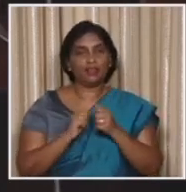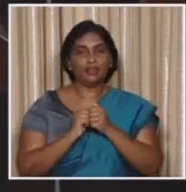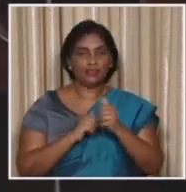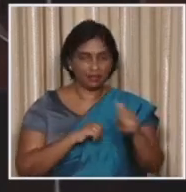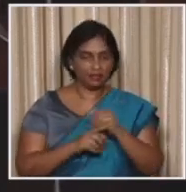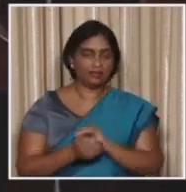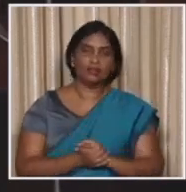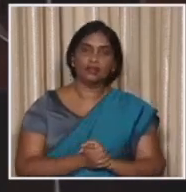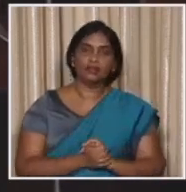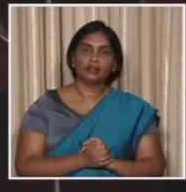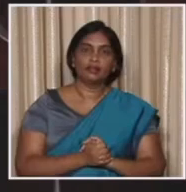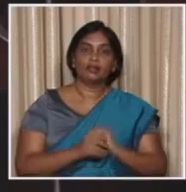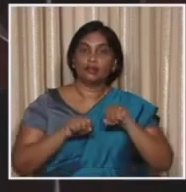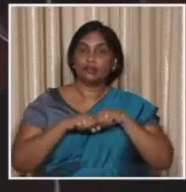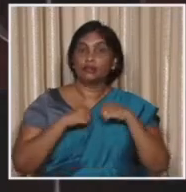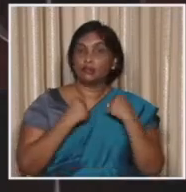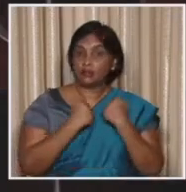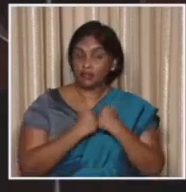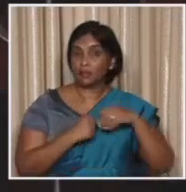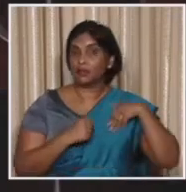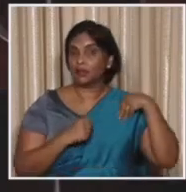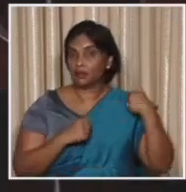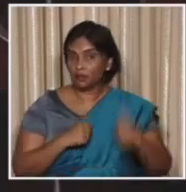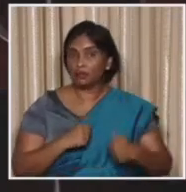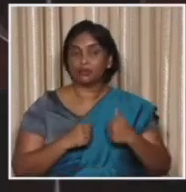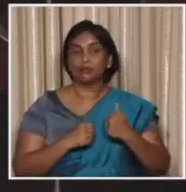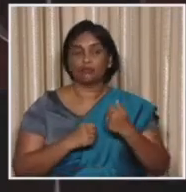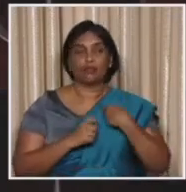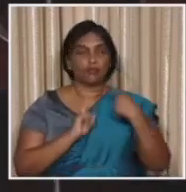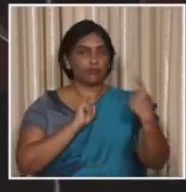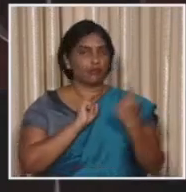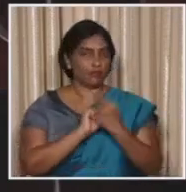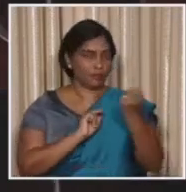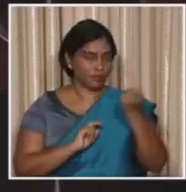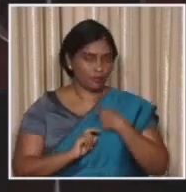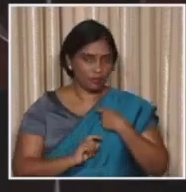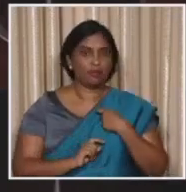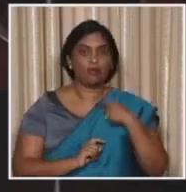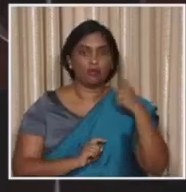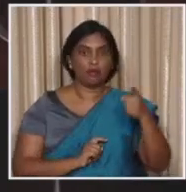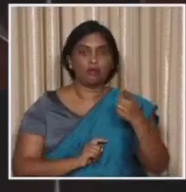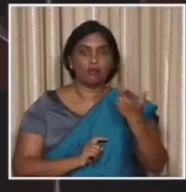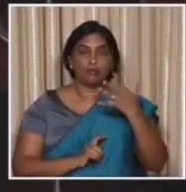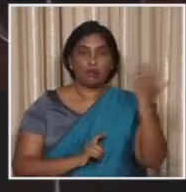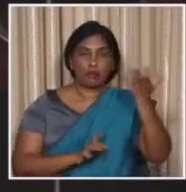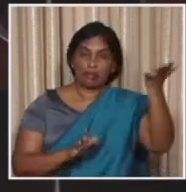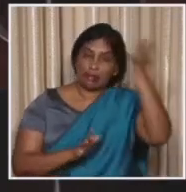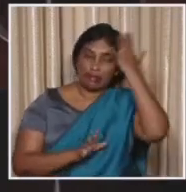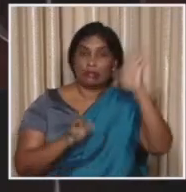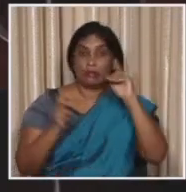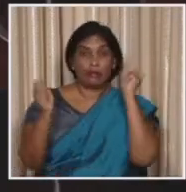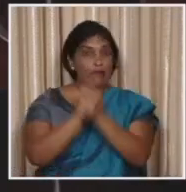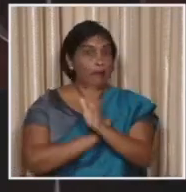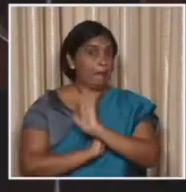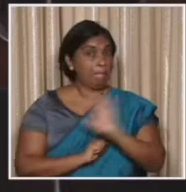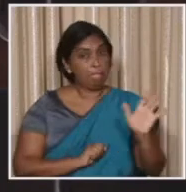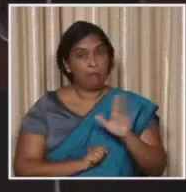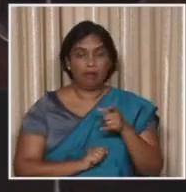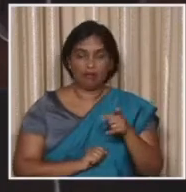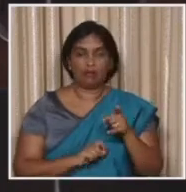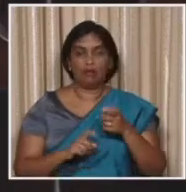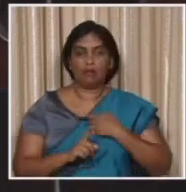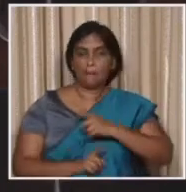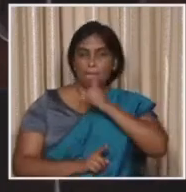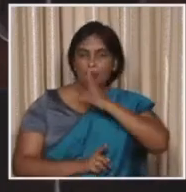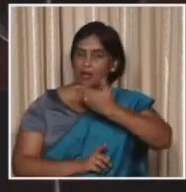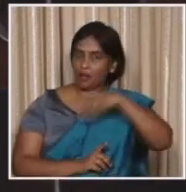ගිය සමාගමේ ප්‍රධානියා මං හම්බෙන්න ඇවිල්ලා කිව්වා ඔබතුමා කළු ගල කොළු ගහගන්න එපා මේක වෙනස් කරන්න යන්න එපා කියලා. මම